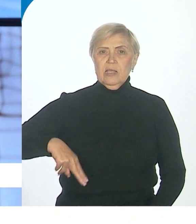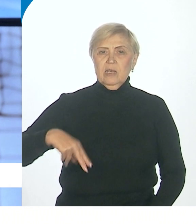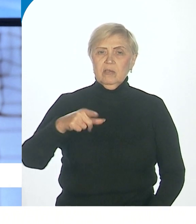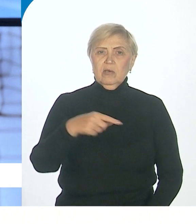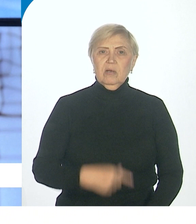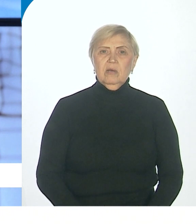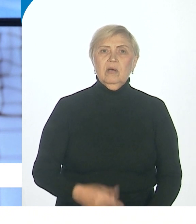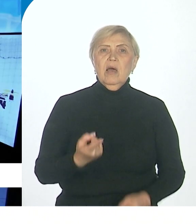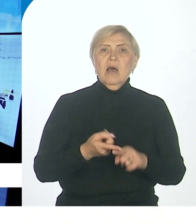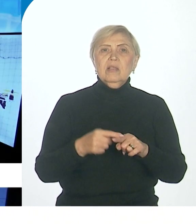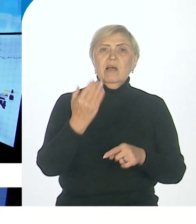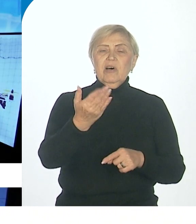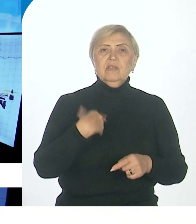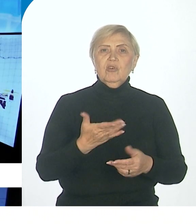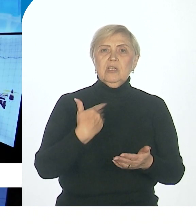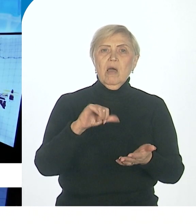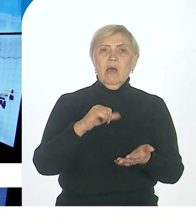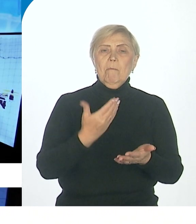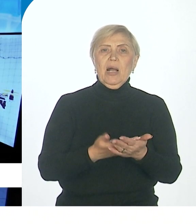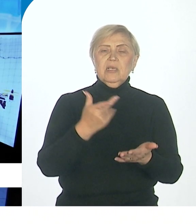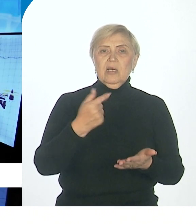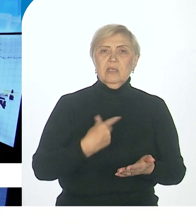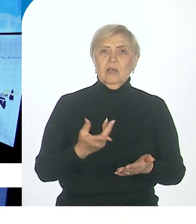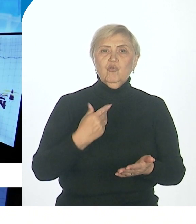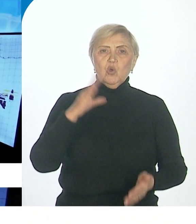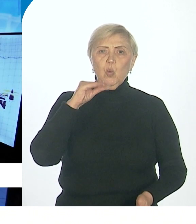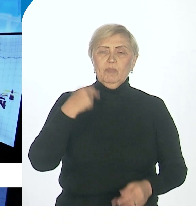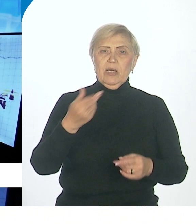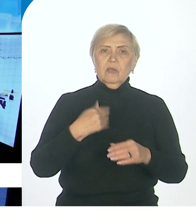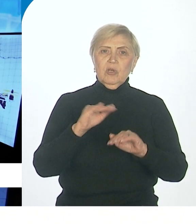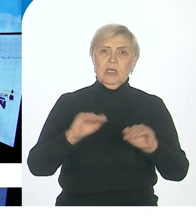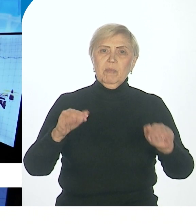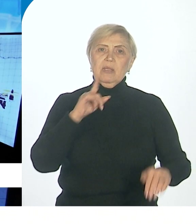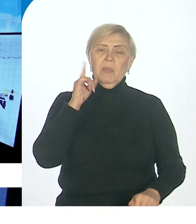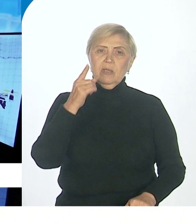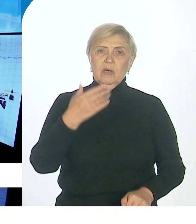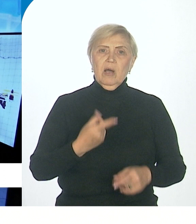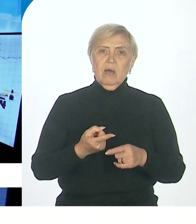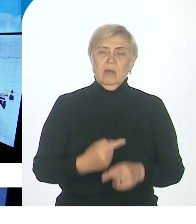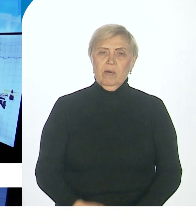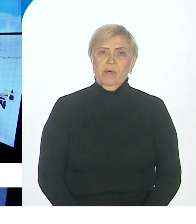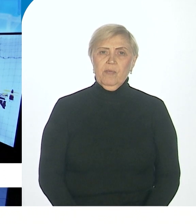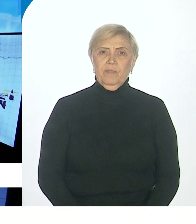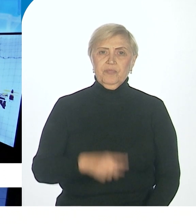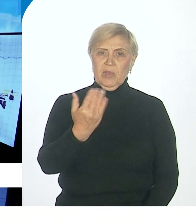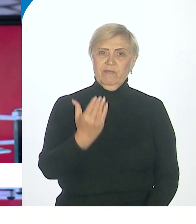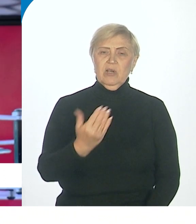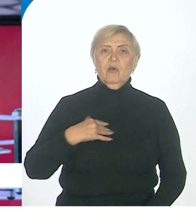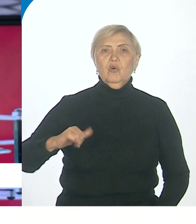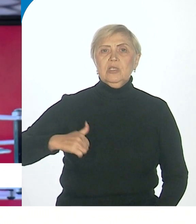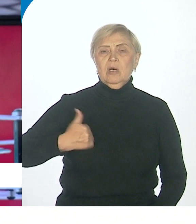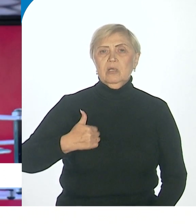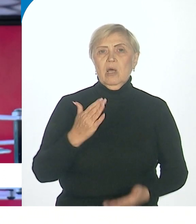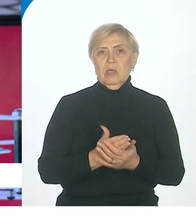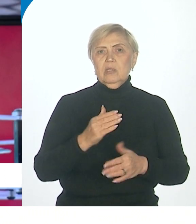вас вот показатель успеха ребят, это в том числе, ну, является ли это оценкой, ну, непосредственно самого «Кванториума»? Гордитесь ли вы? Или, ну, есть